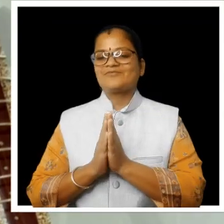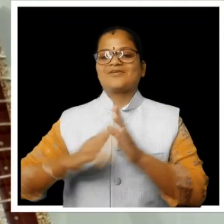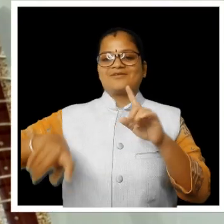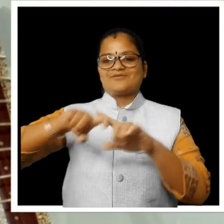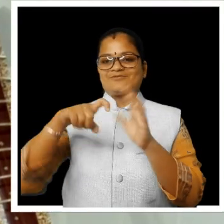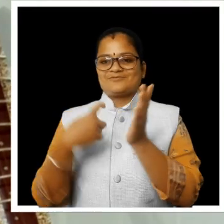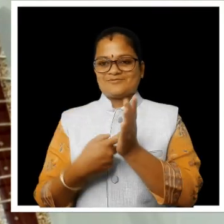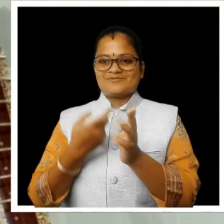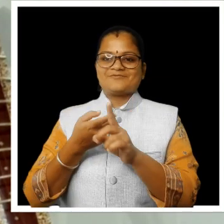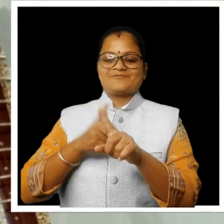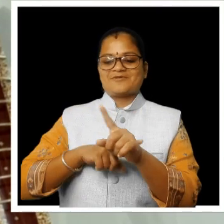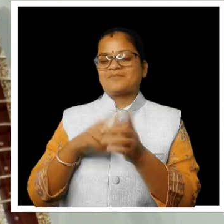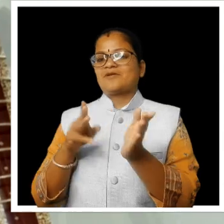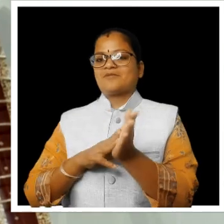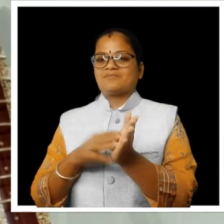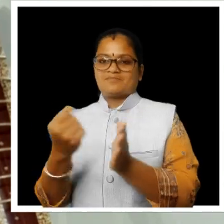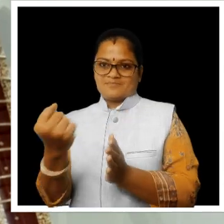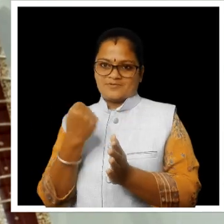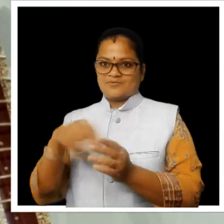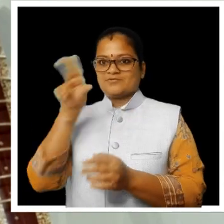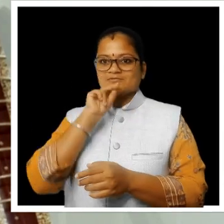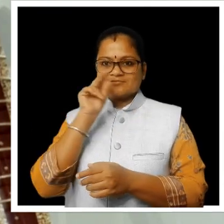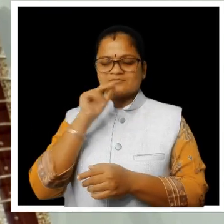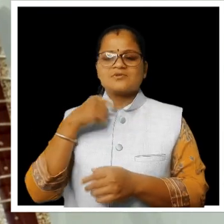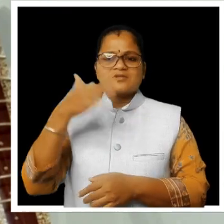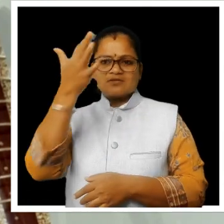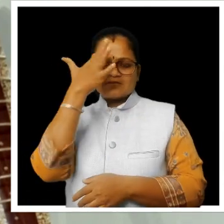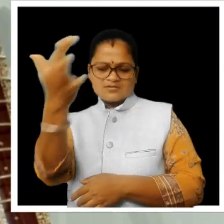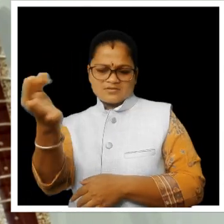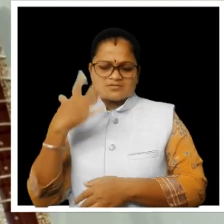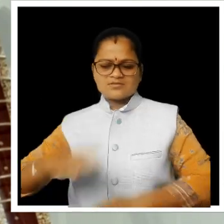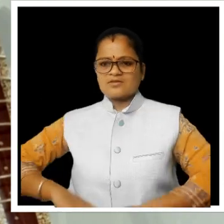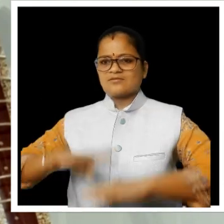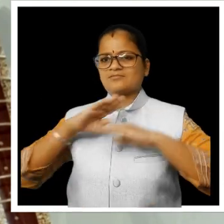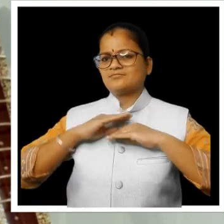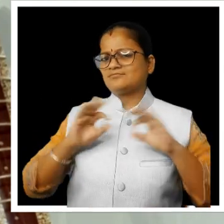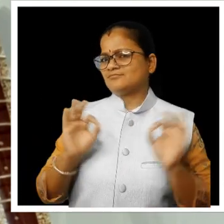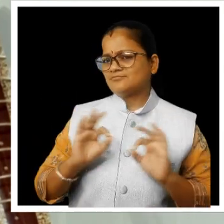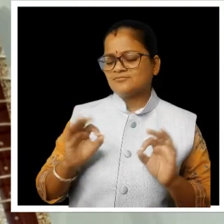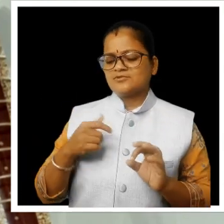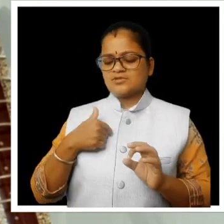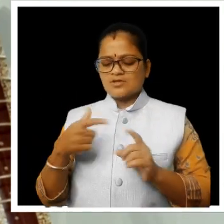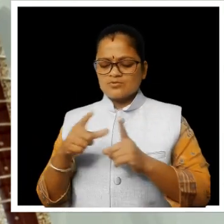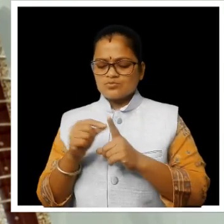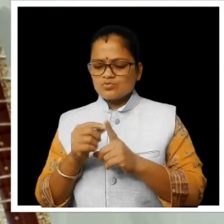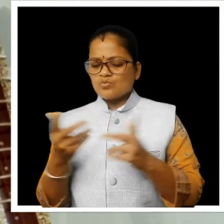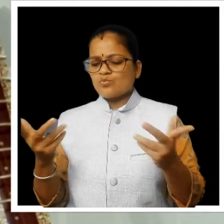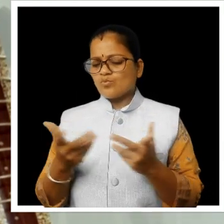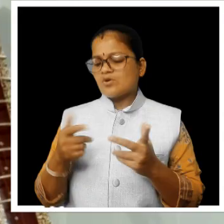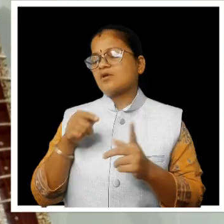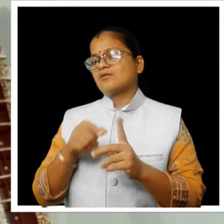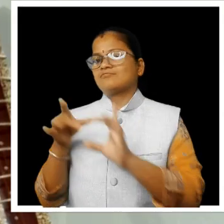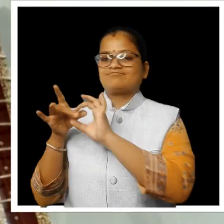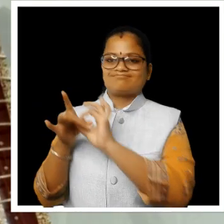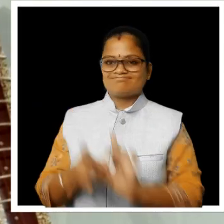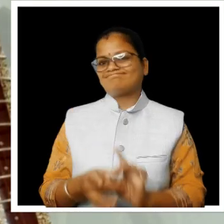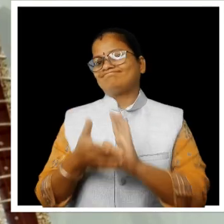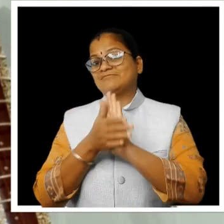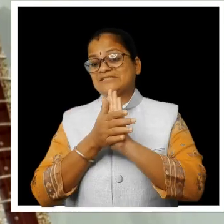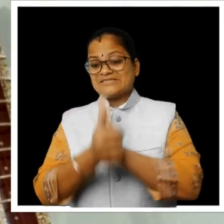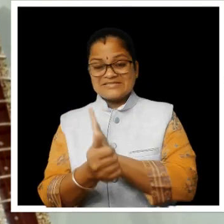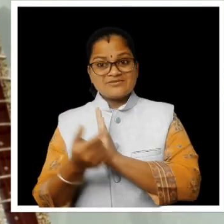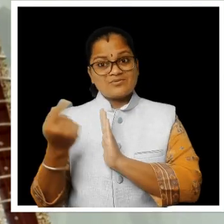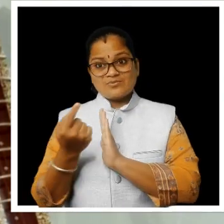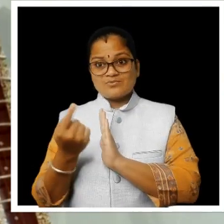ಸ್ನೇಹಿತರೆ ನಮಸ್ಕಾರ. ಕಿಶೋರ್ ರಾಚಯ್ಯ, ಎಂಪವರ್ ಟಾಕಿಂದ. ಟ್ಯಾಲೆಂಟ್ ಇಸ್ ಜಸ್ಟ್ ನಾಟ್ ಎನಫ್, ಇಟ್ಸ್ ಆಲ್ ಅಬೌಟ್ ವಾಟ್ ಯು ಡೂ ವಿತ್ ಇಟ್.